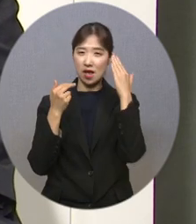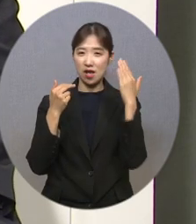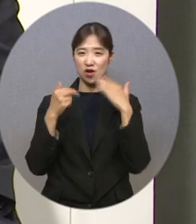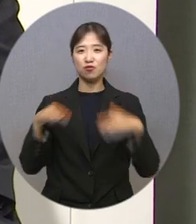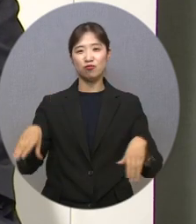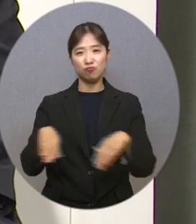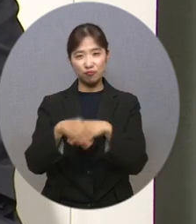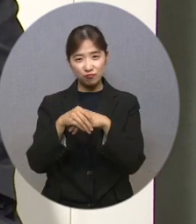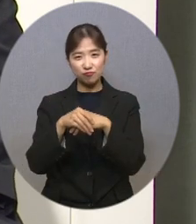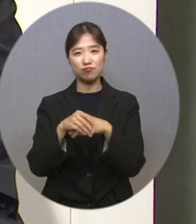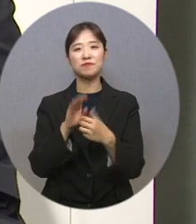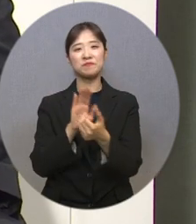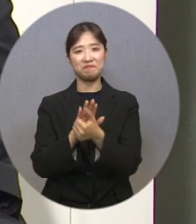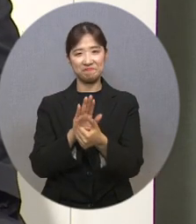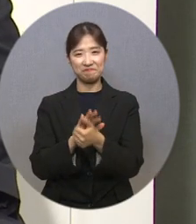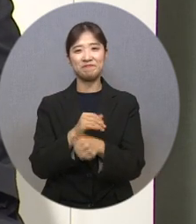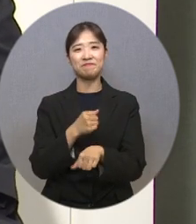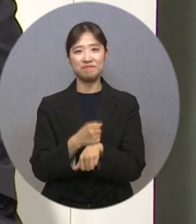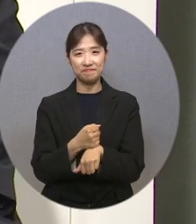한미 동맹을 맺도록